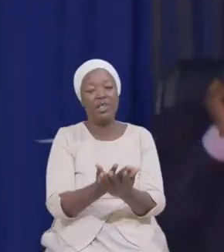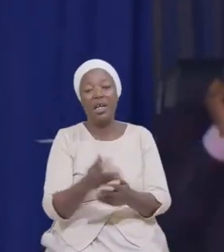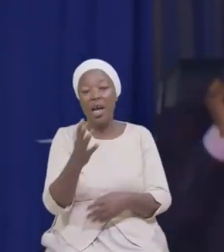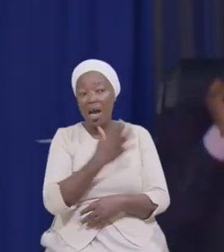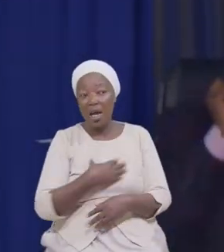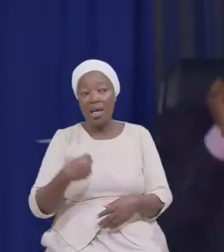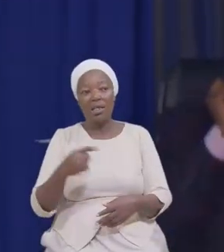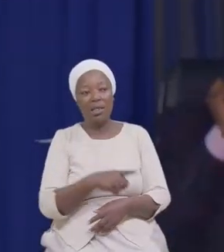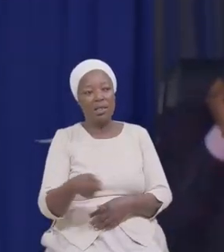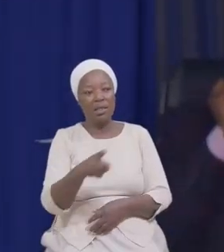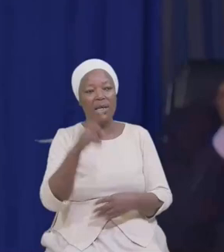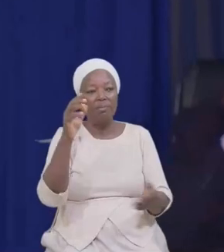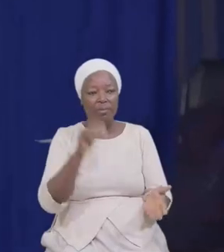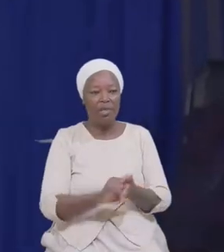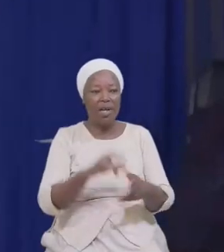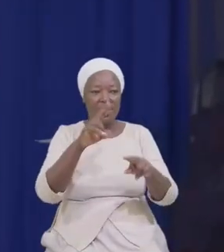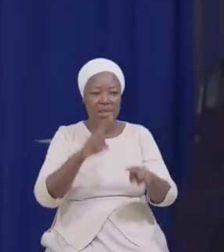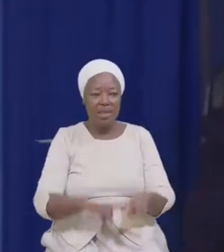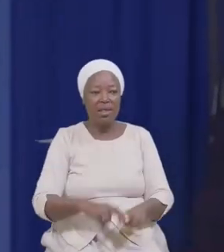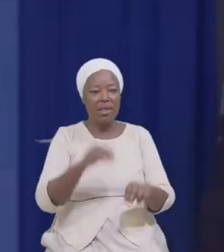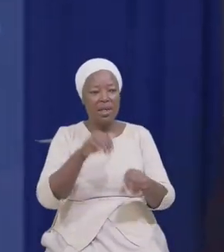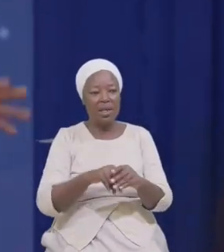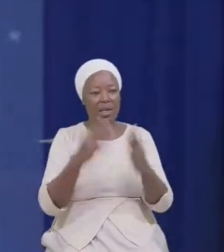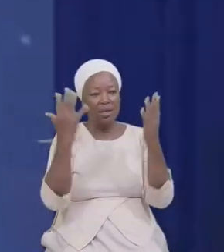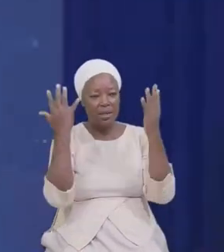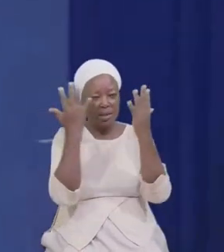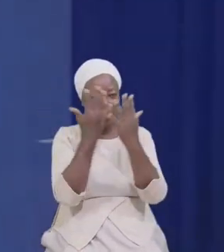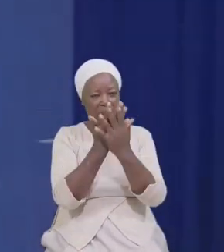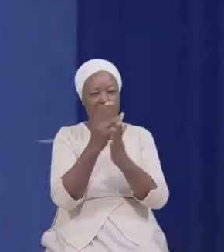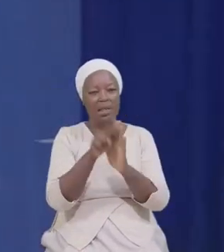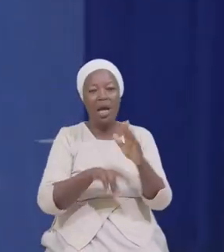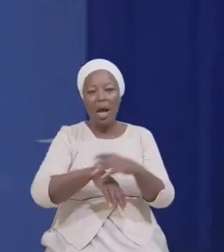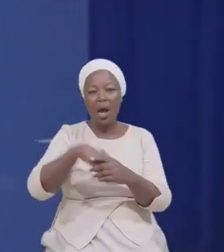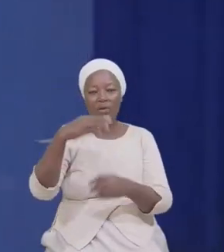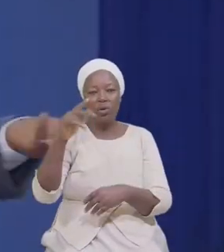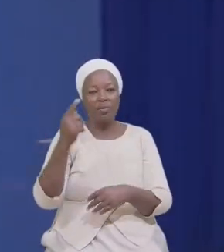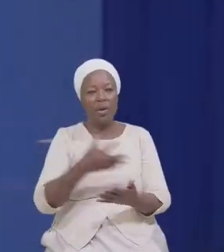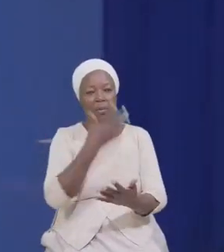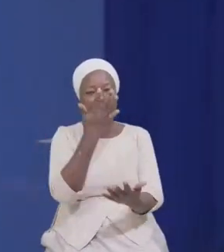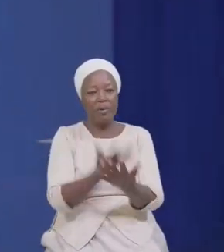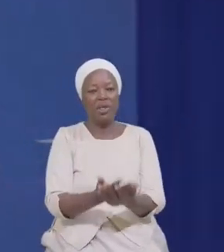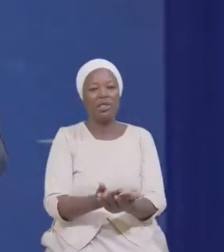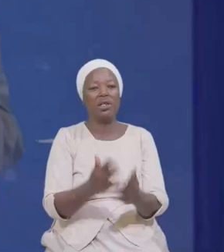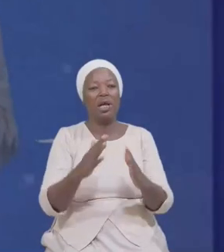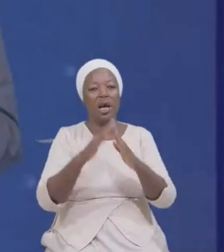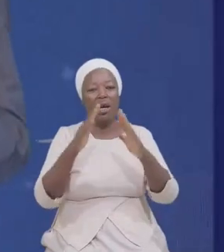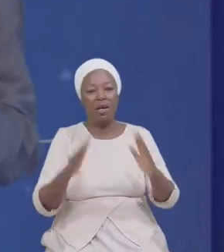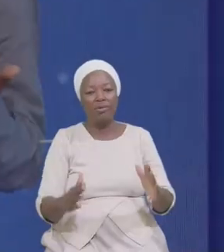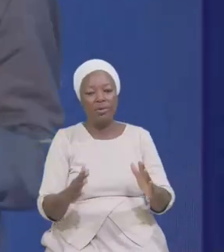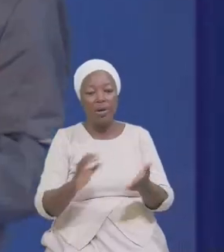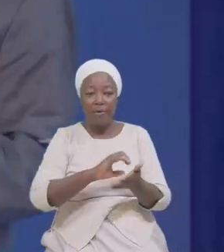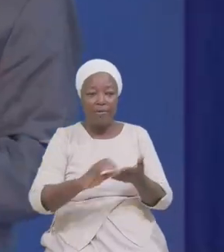Et de leur cachot ceux qui habitent dans les ténèbres. Verset 8. Il nous